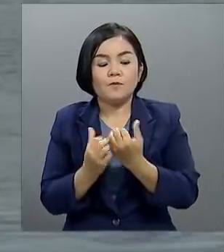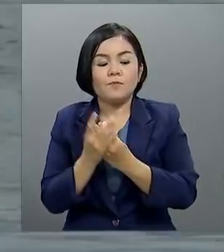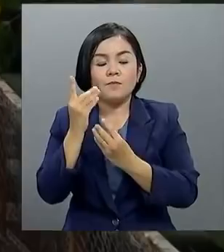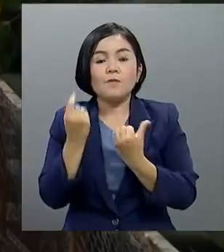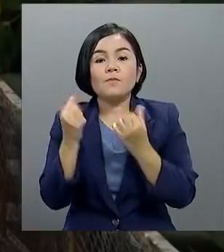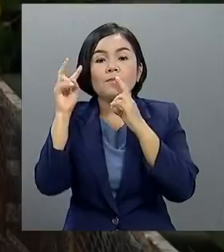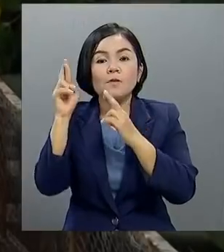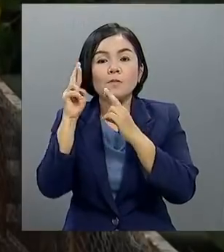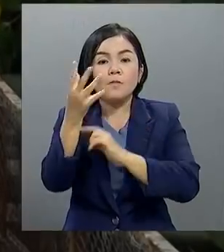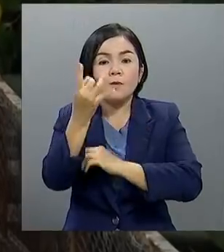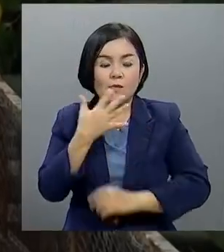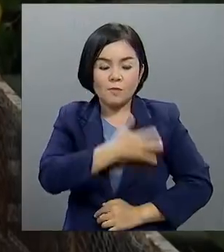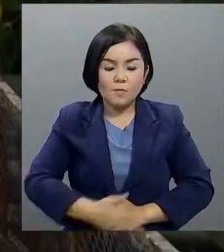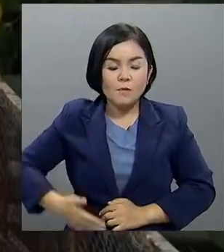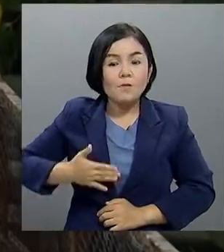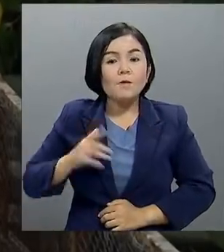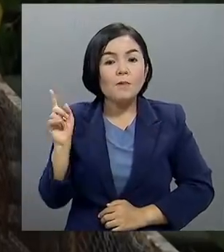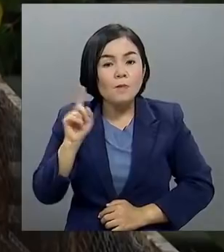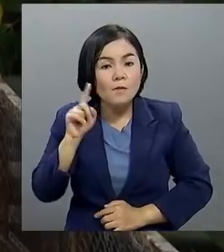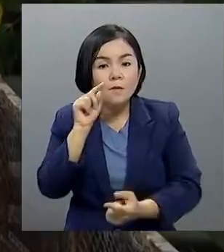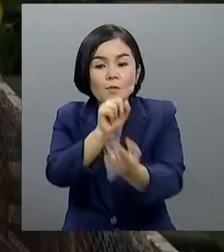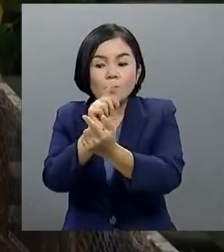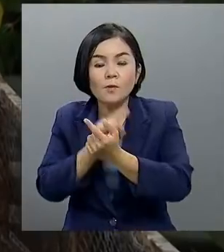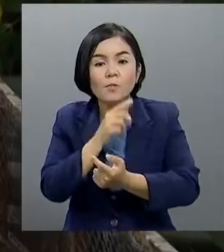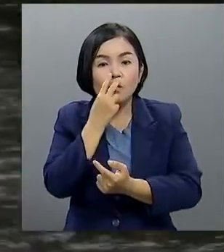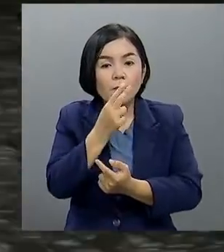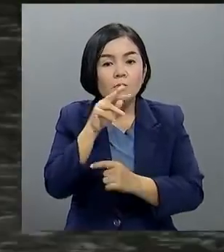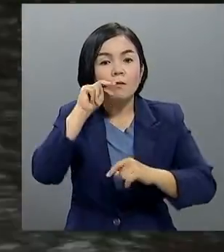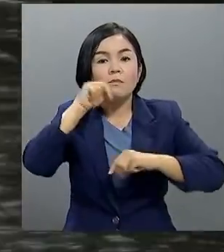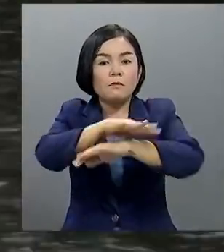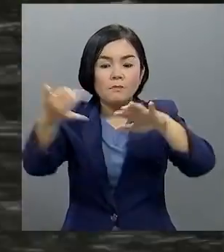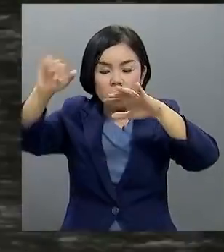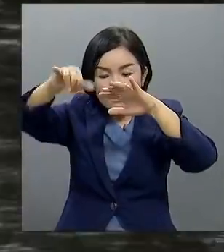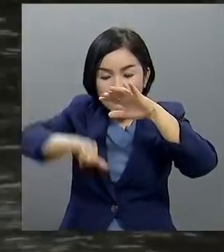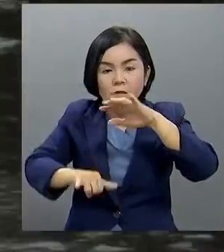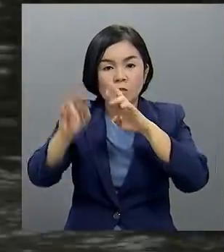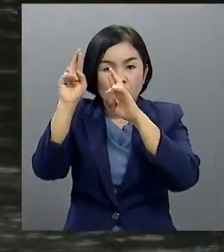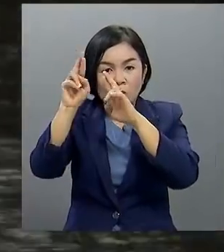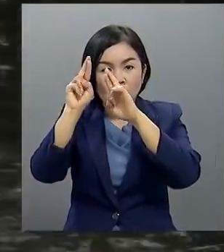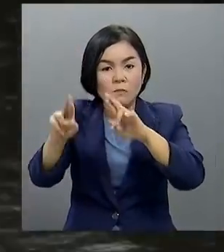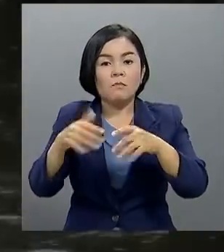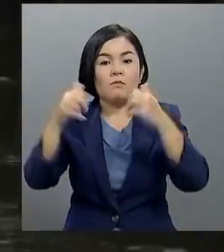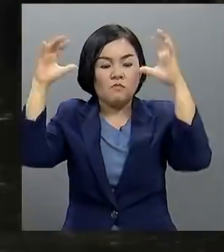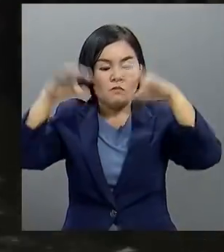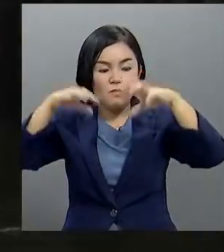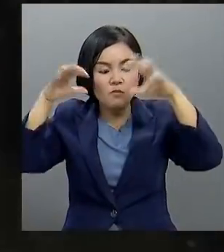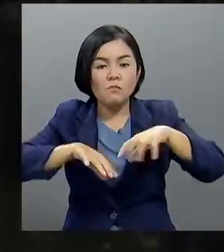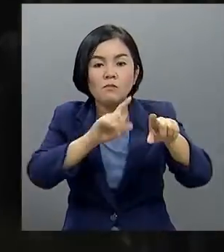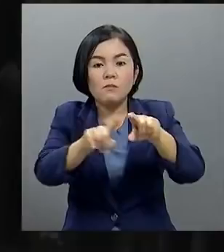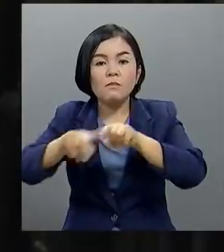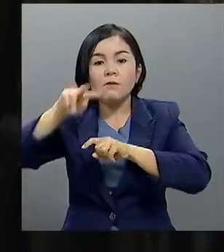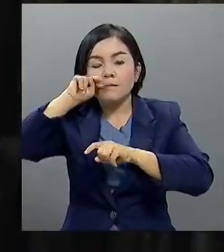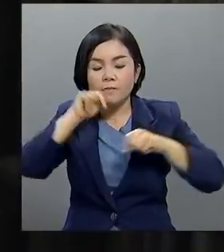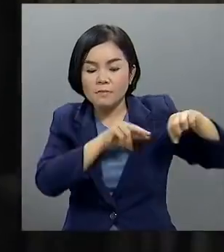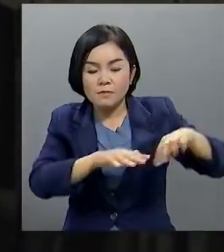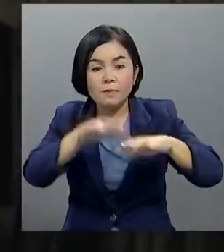าดว่าในช่วงนี้มีโอกาสที่จะพบเหตุการณ์คนจมน้ำได้นะครับเนื่องจากเป็นช่วงฤดูฝนนะครับทำให้แหล่งน้ำต่างๆนั้นมีระดับน้ำ